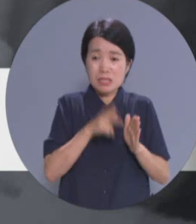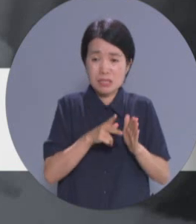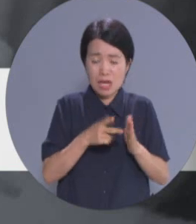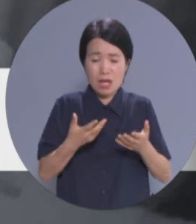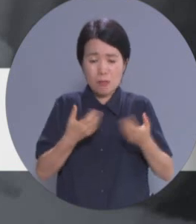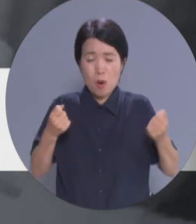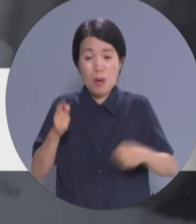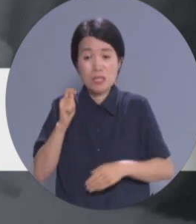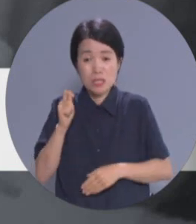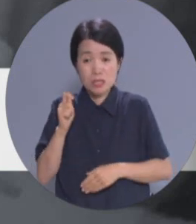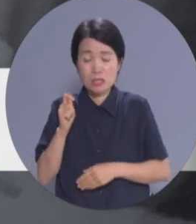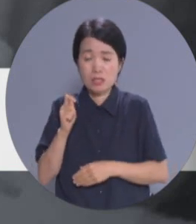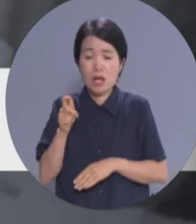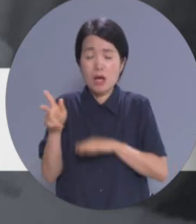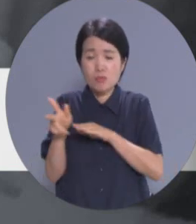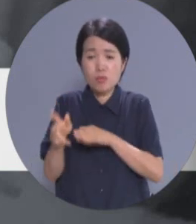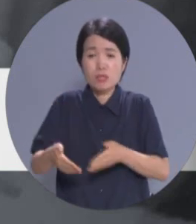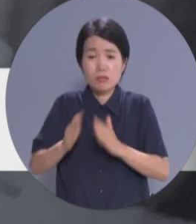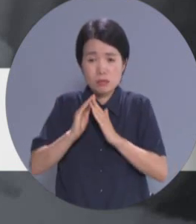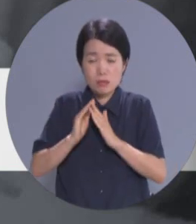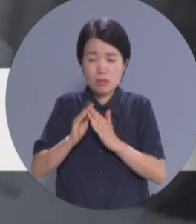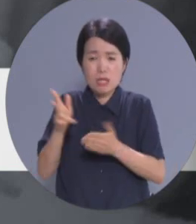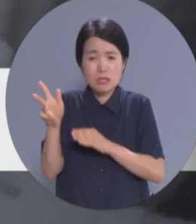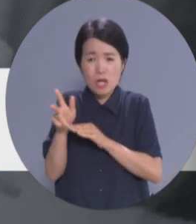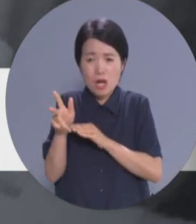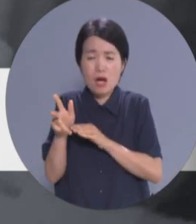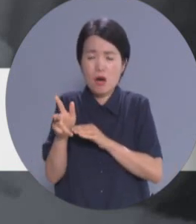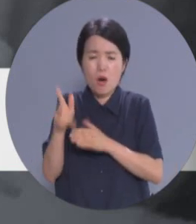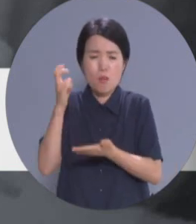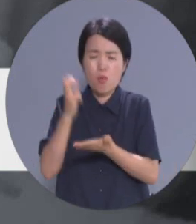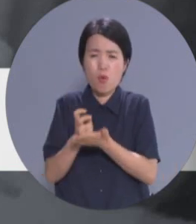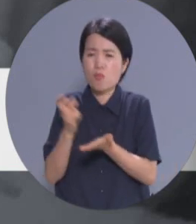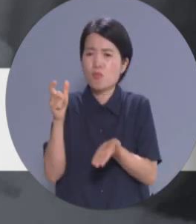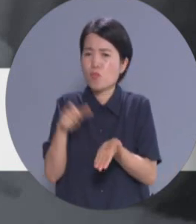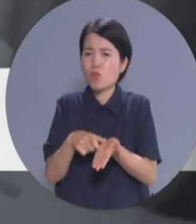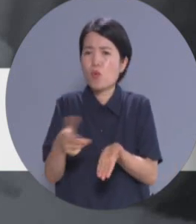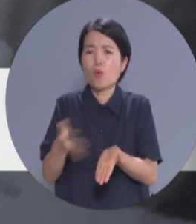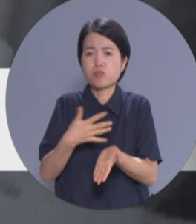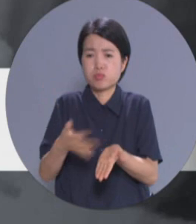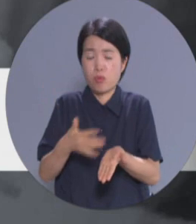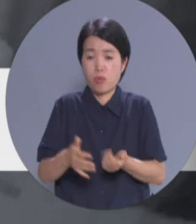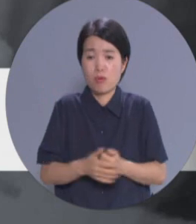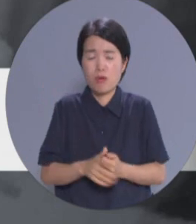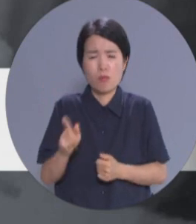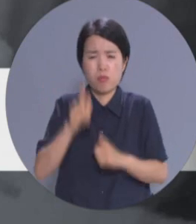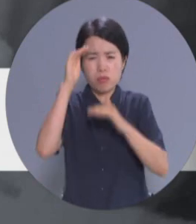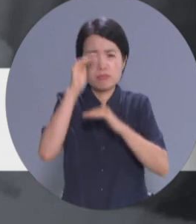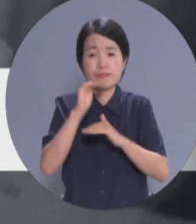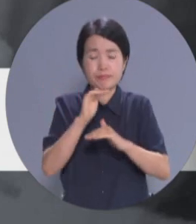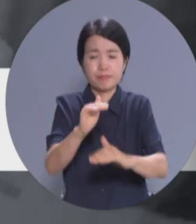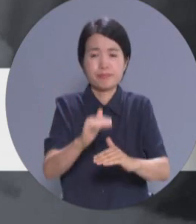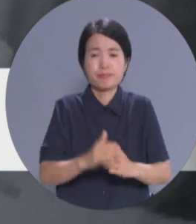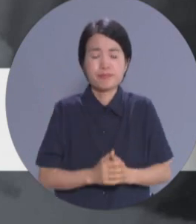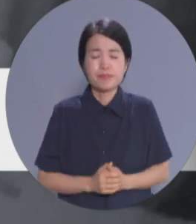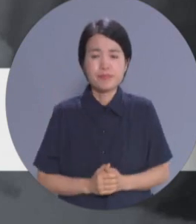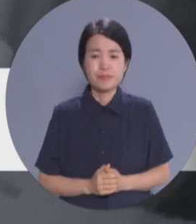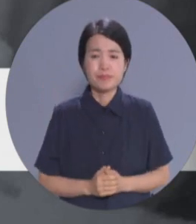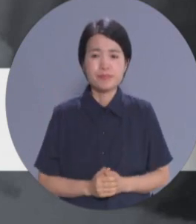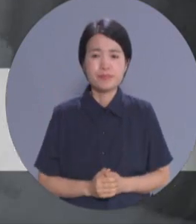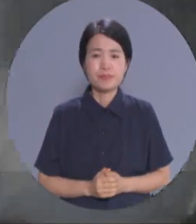달리 택시의 경우 블랙박스 설치와 촬영이 법적 의무가 아닌데요. 강서영 기자가 보도합니다.